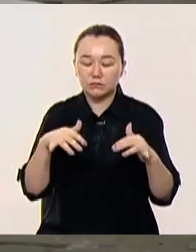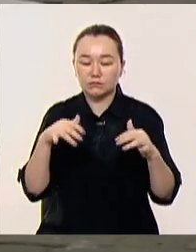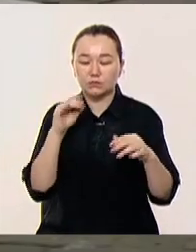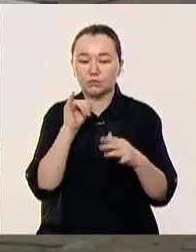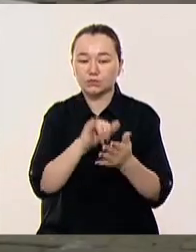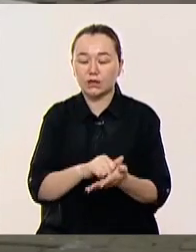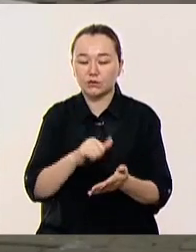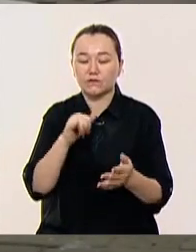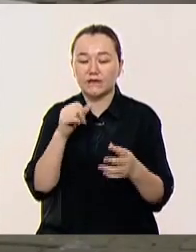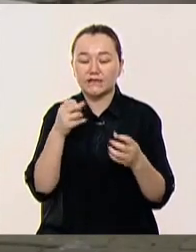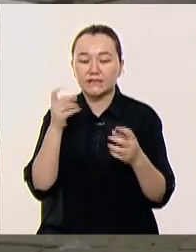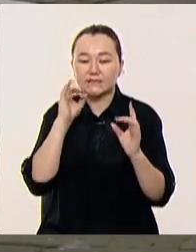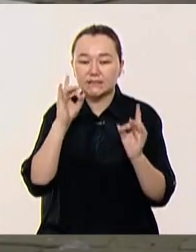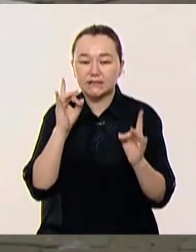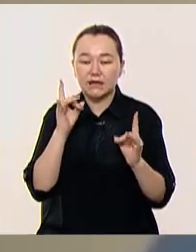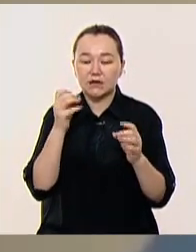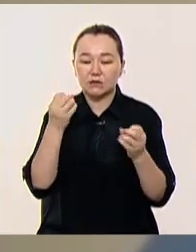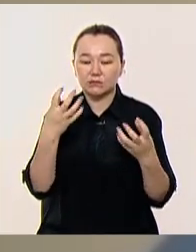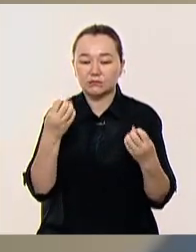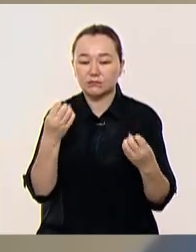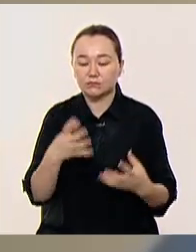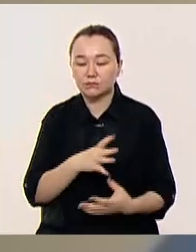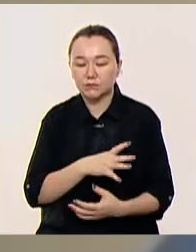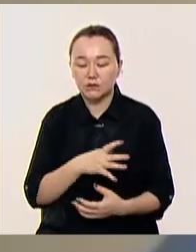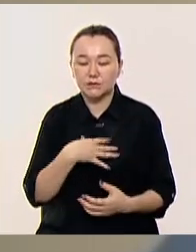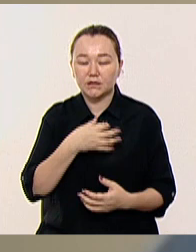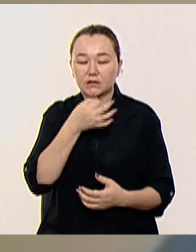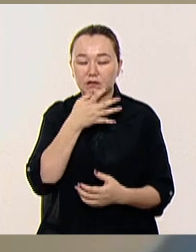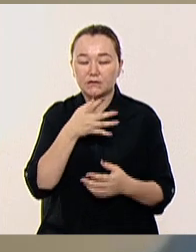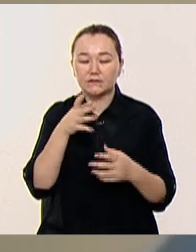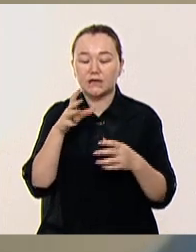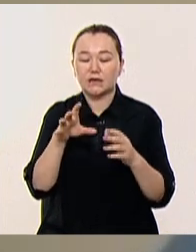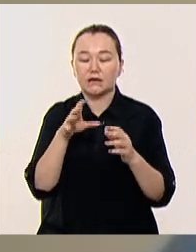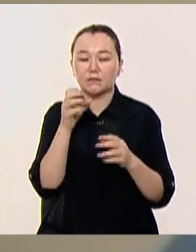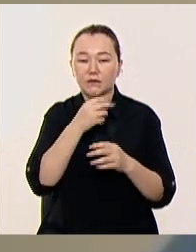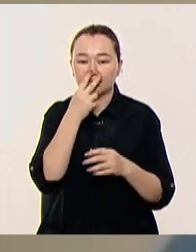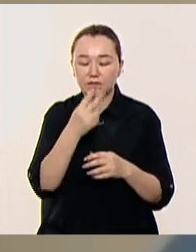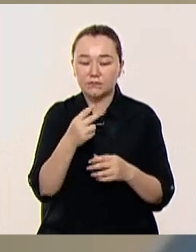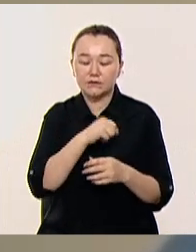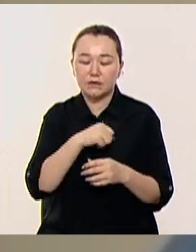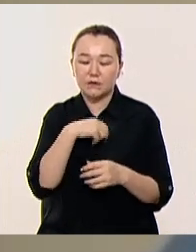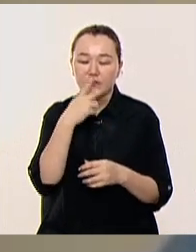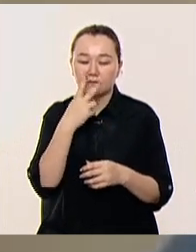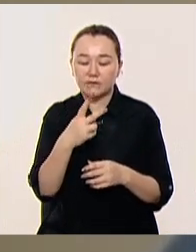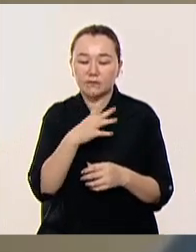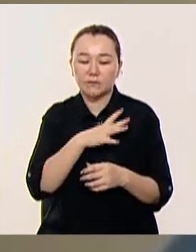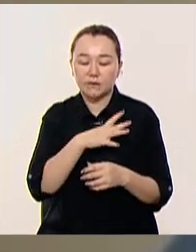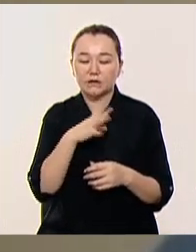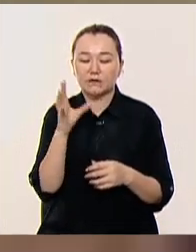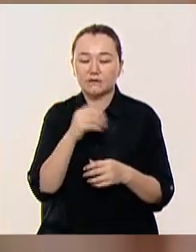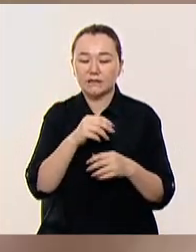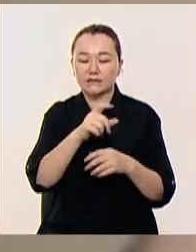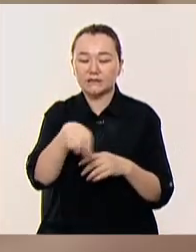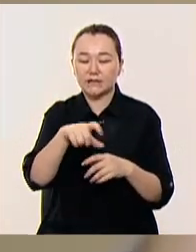и установку сигнальных огней. Мне, вы знаете, нравится система, по трассах мы видим, может быть, сами видели, когда зебра